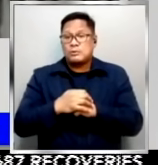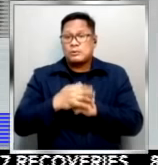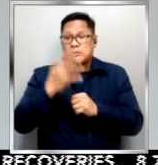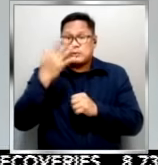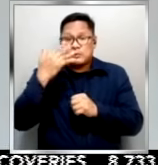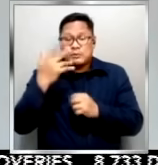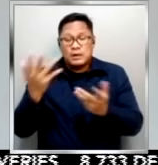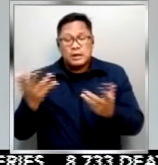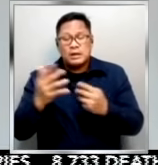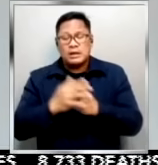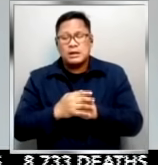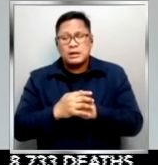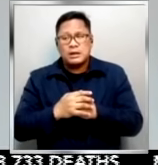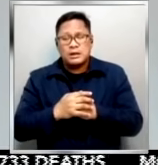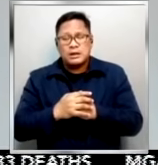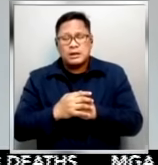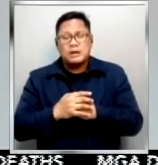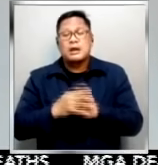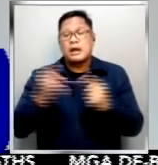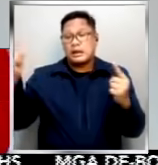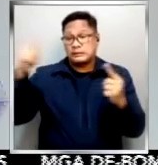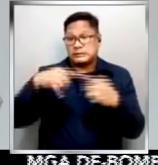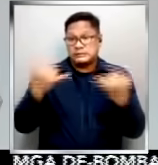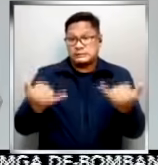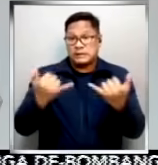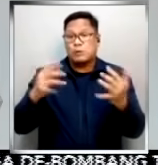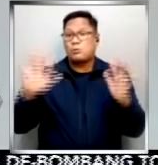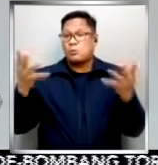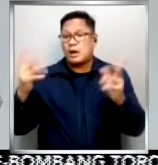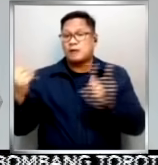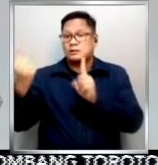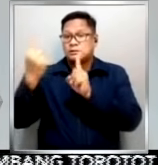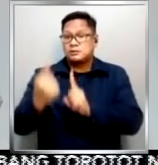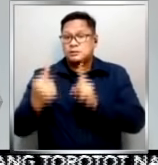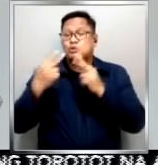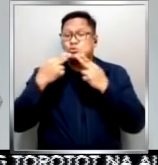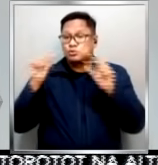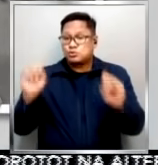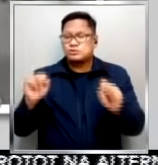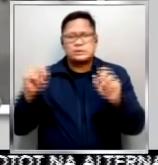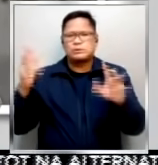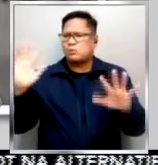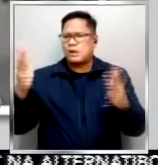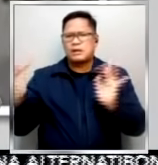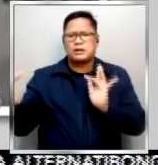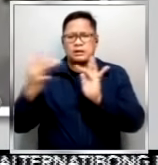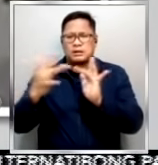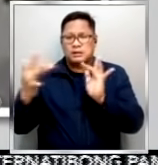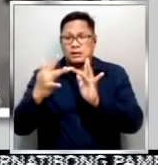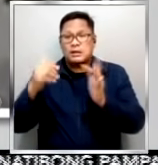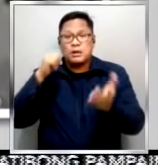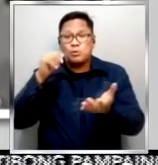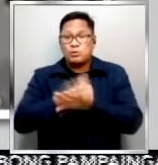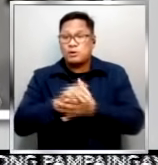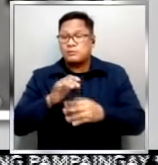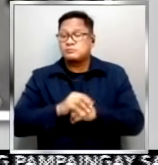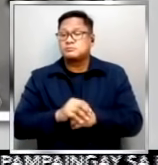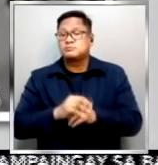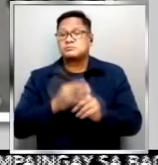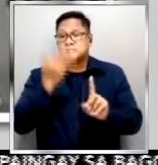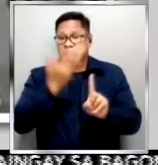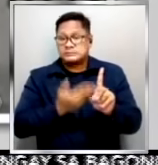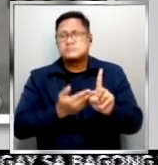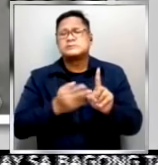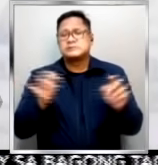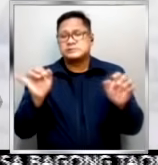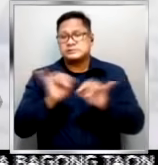siya. Hanggang ngayong araw, wala pa rin balita at hindi pa rin makontak si Bernadette. Ayon kay Josue, hawak din daw ng employer ang